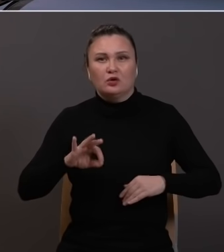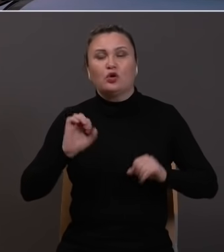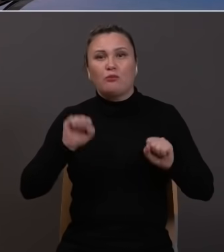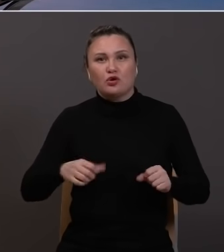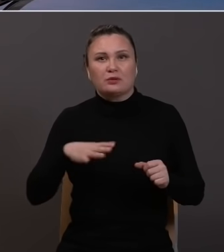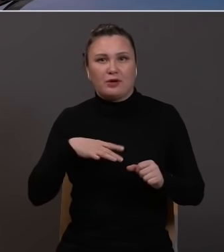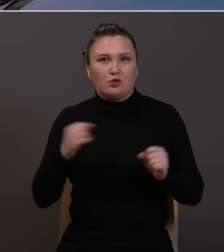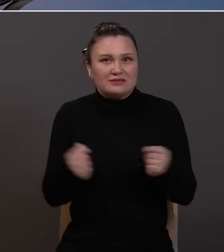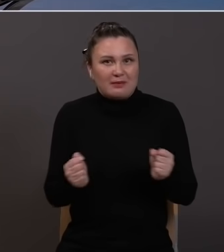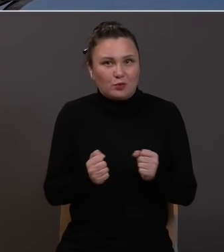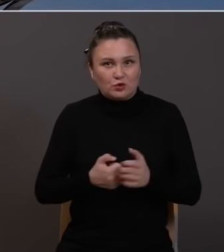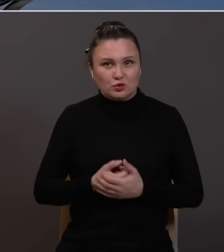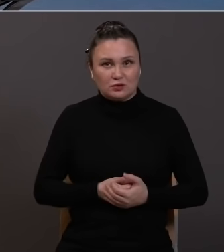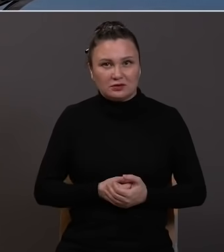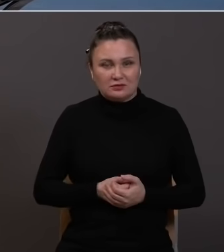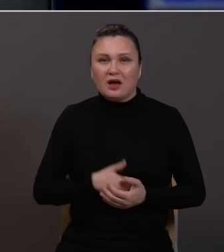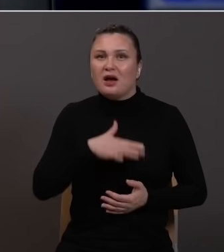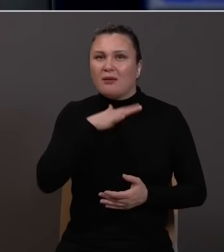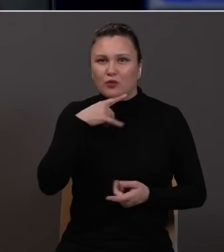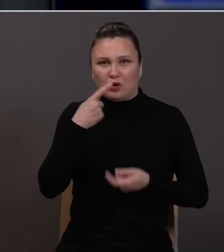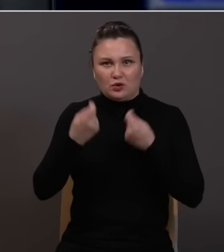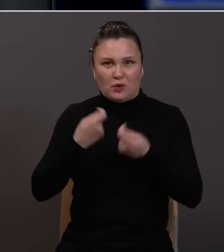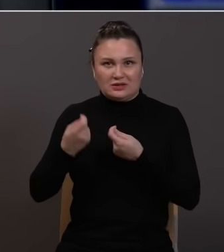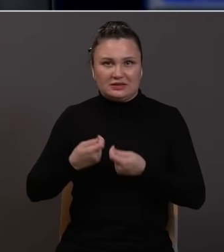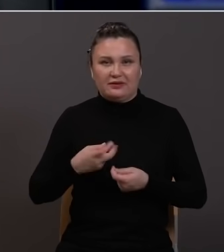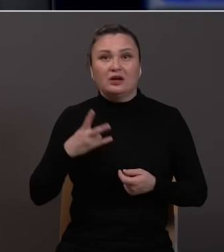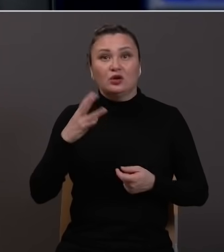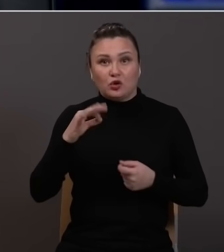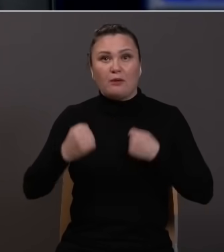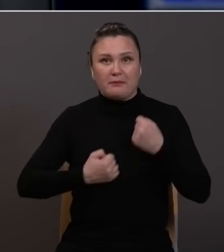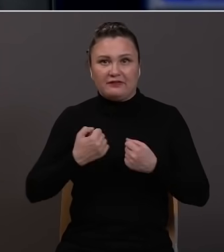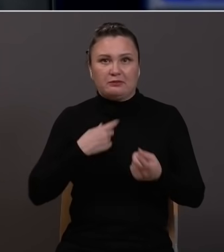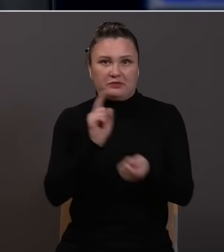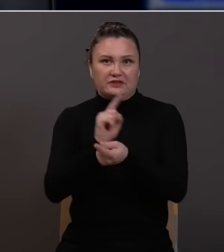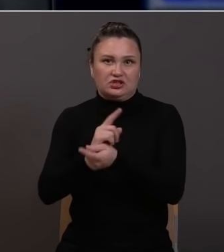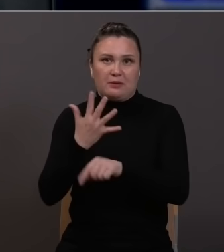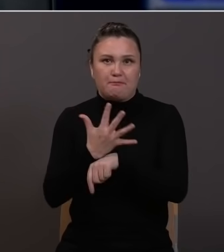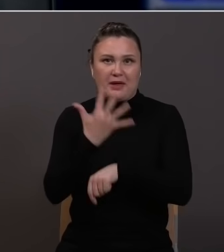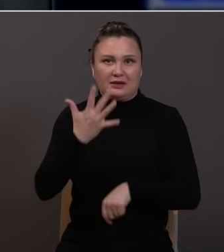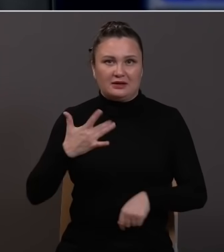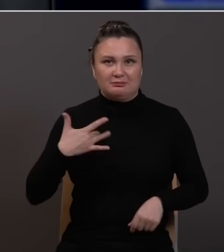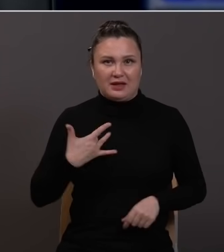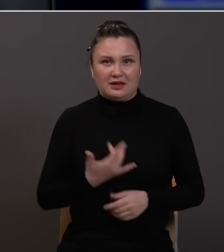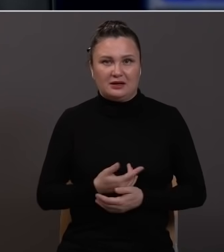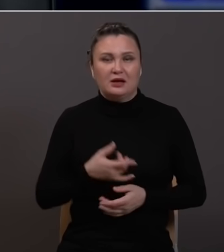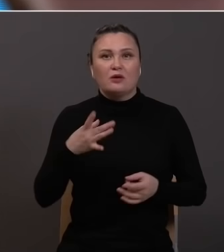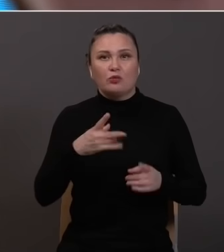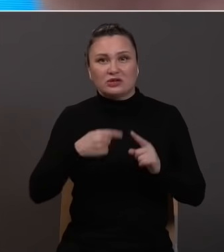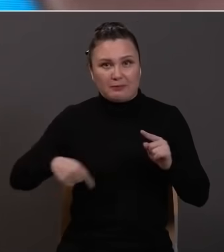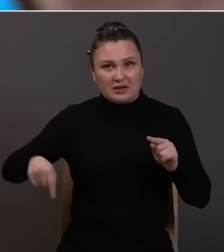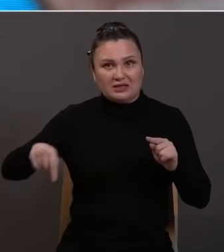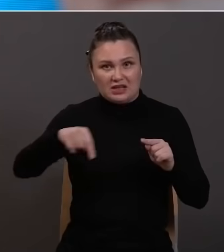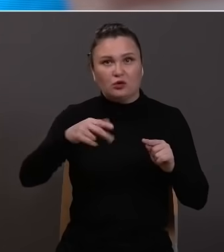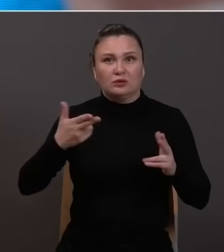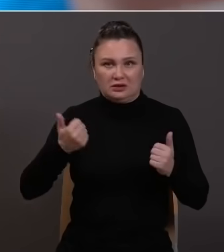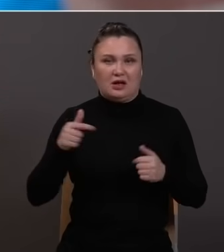переохлаждение. Да, без куртки. Много нюансов. Да. Вот, но медведи мы встречали 5 раз, белых. Но они просто обходили вас стороной.